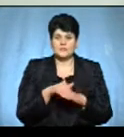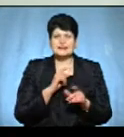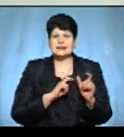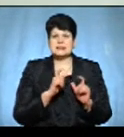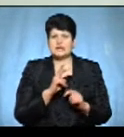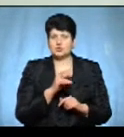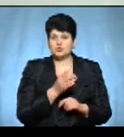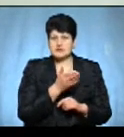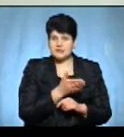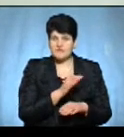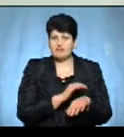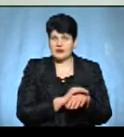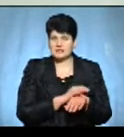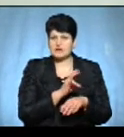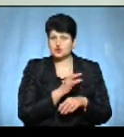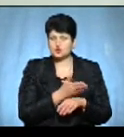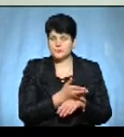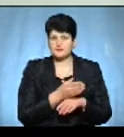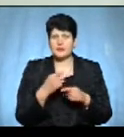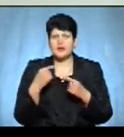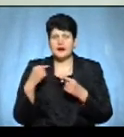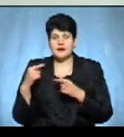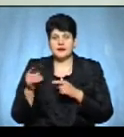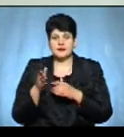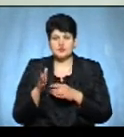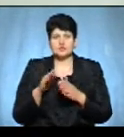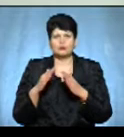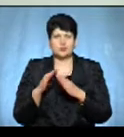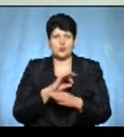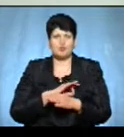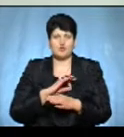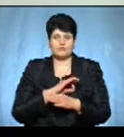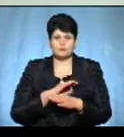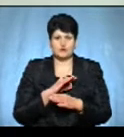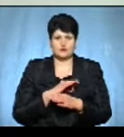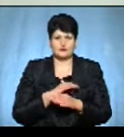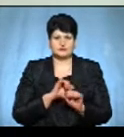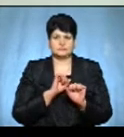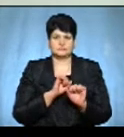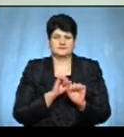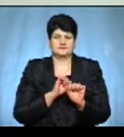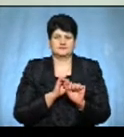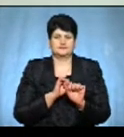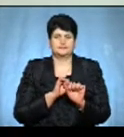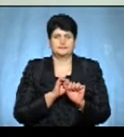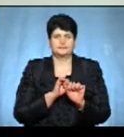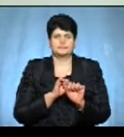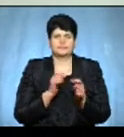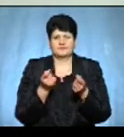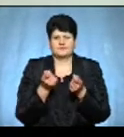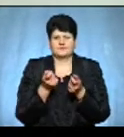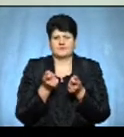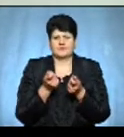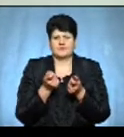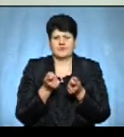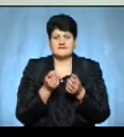вже фактично, і інші стали біля будинку профспілок втримувати хоч найменший, скажімо